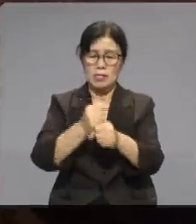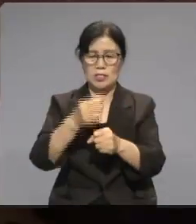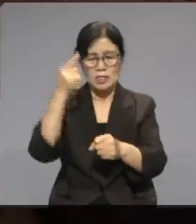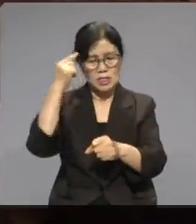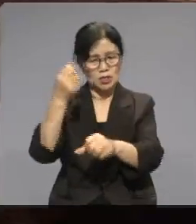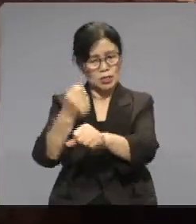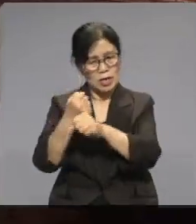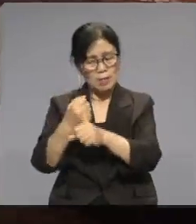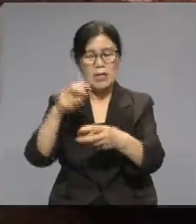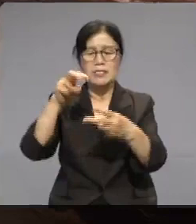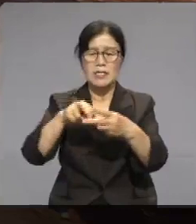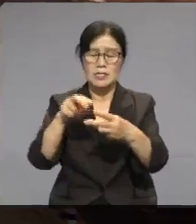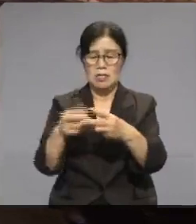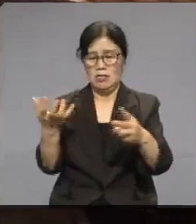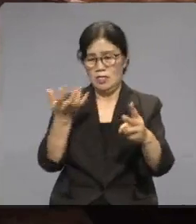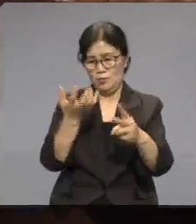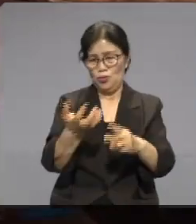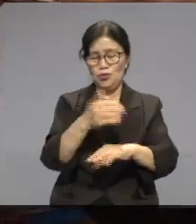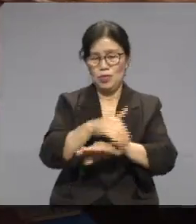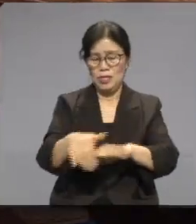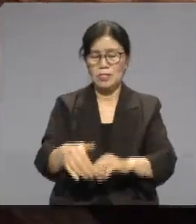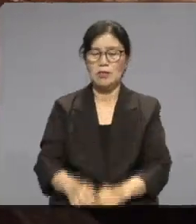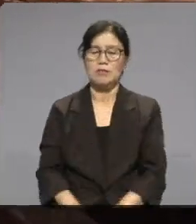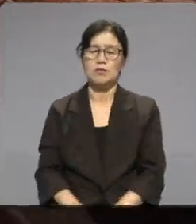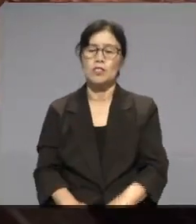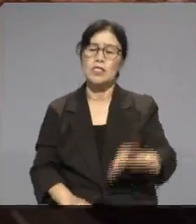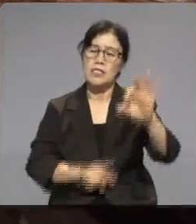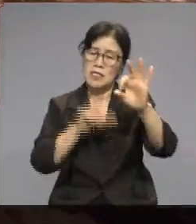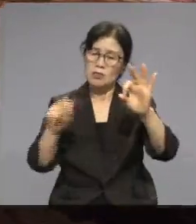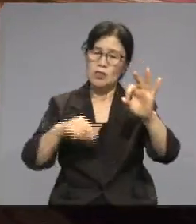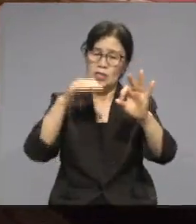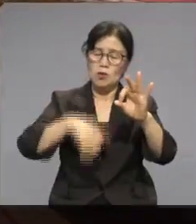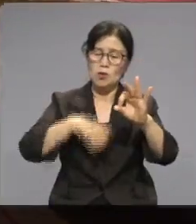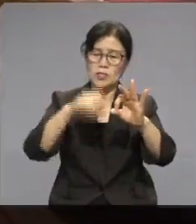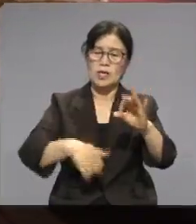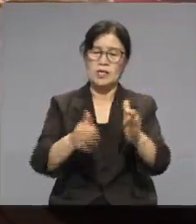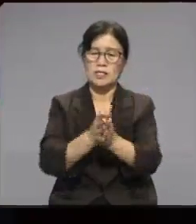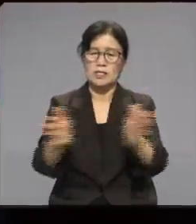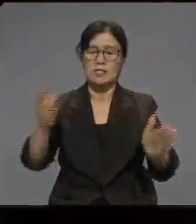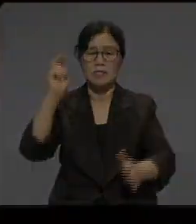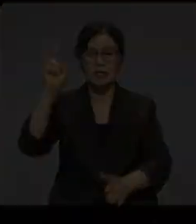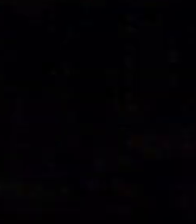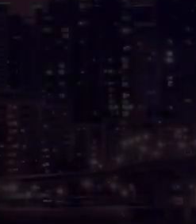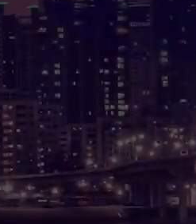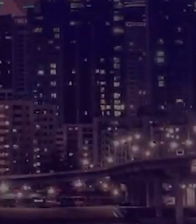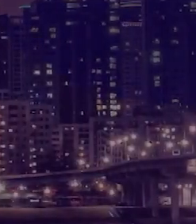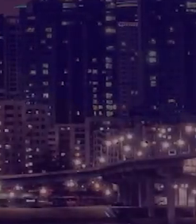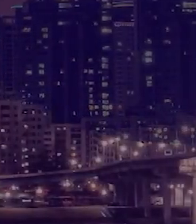기술개발센터가 입주할 예정으로 이르면 오는 10월 공사가 시작될 전망입니다.